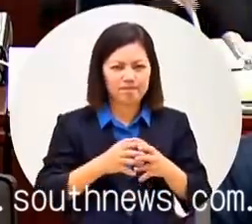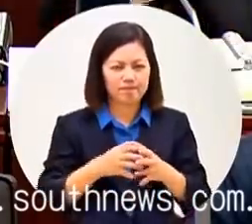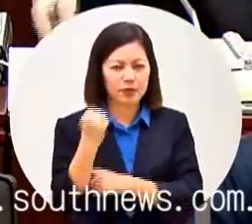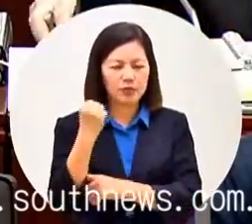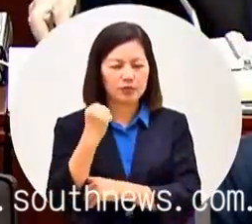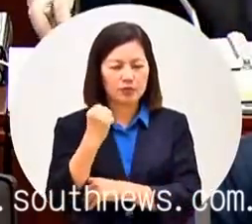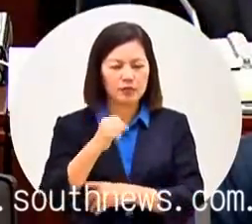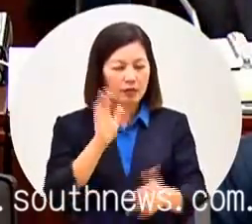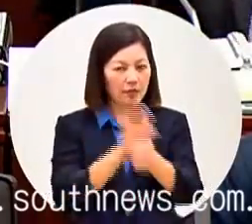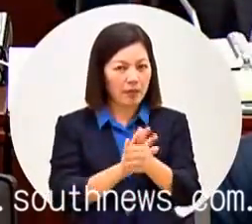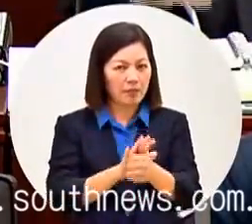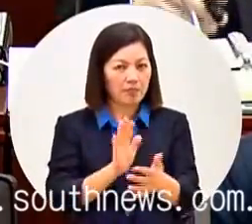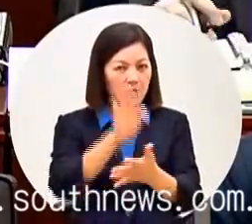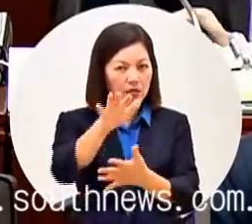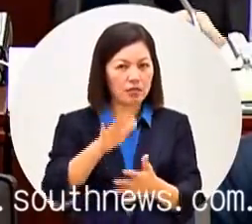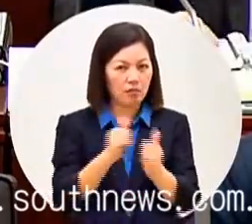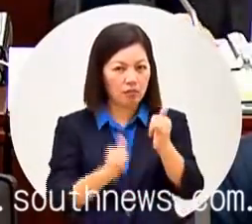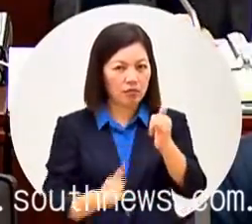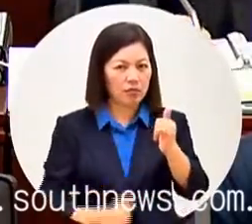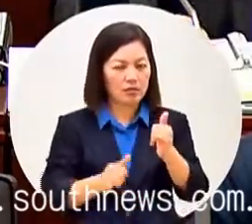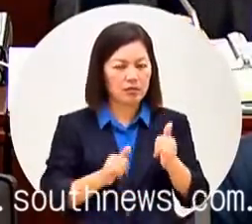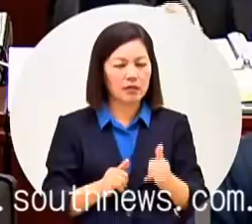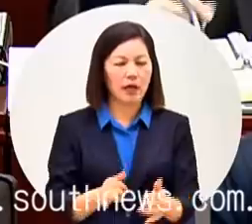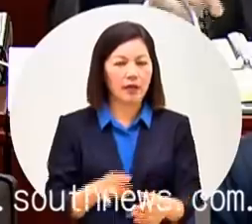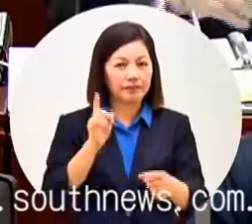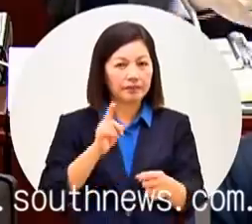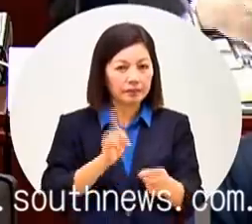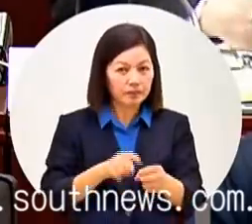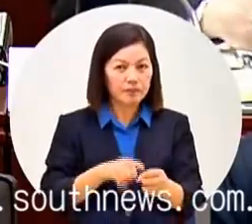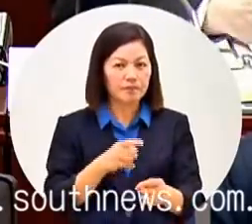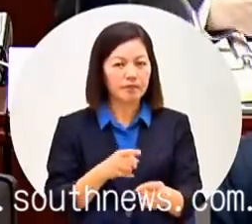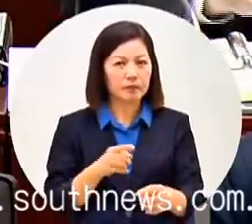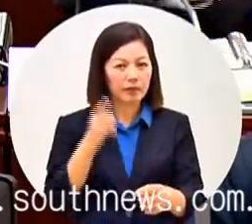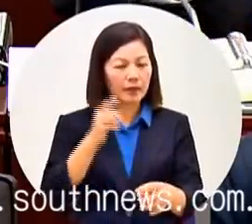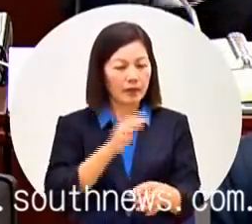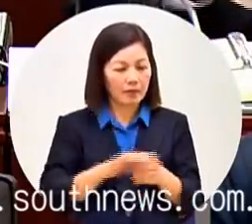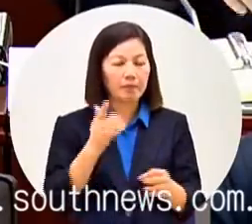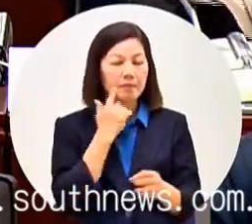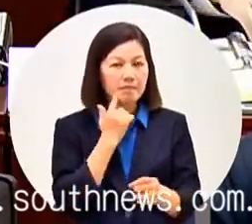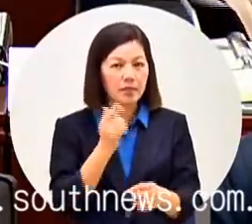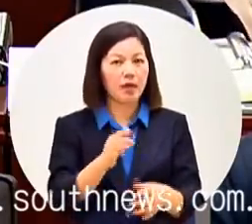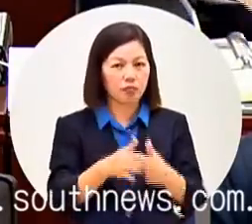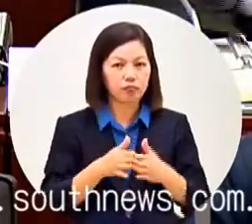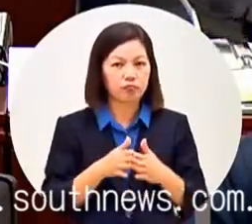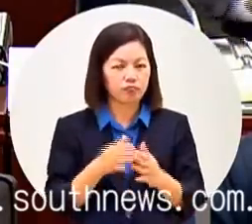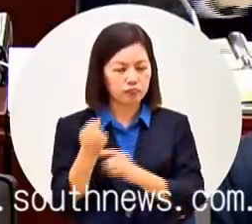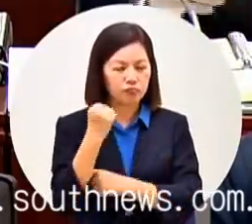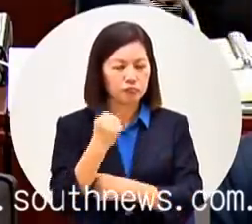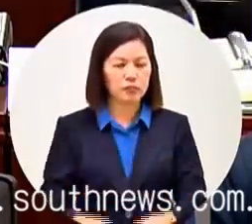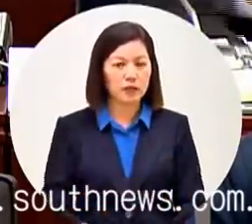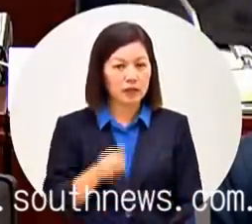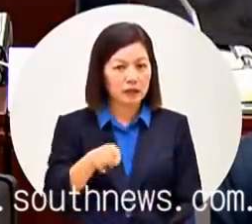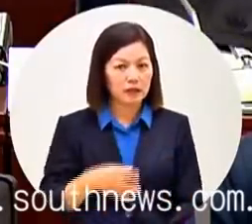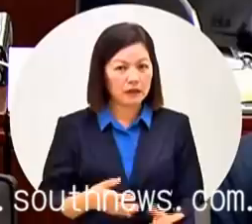湾的下一代寻求更美好的未来。我想我讲这一点五位议员应该能接受吧，五位议员要告诉我能不能接受，我